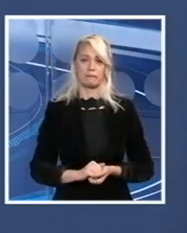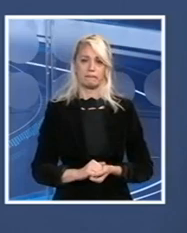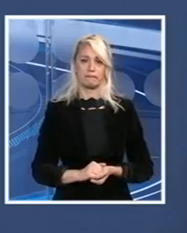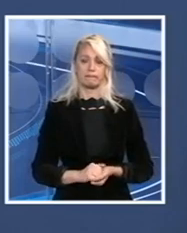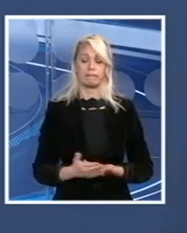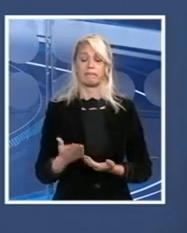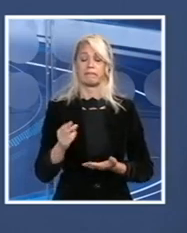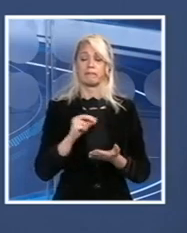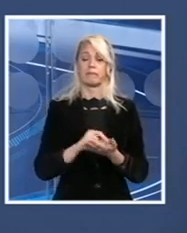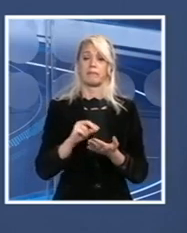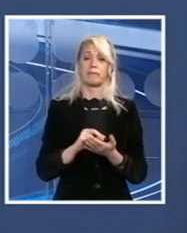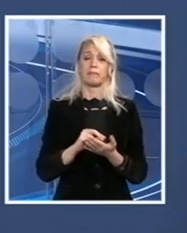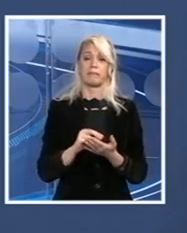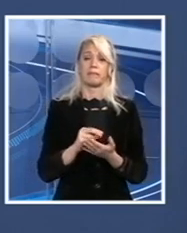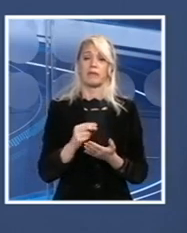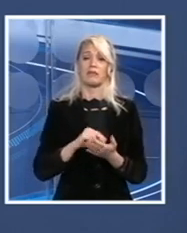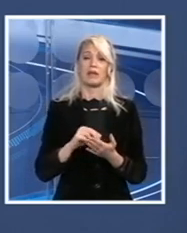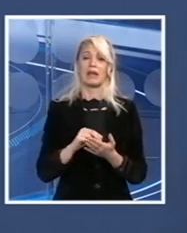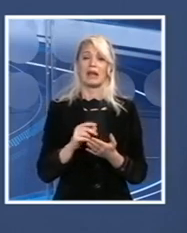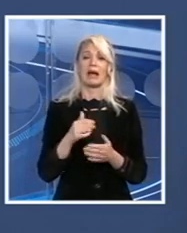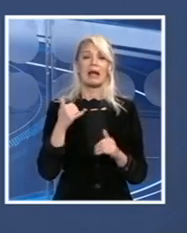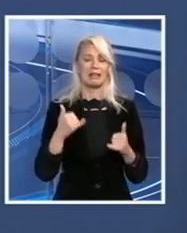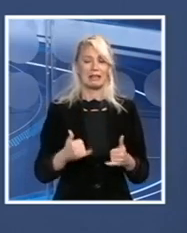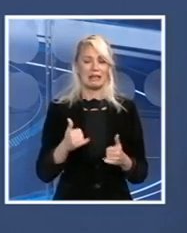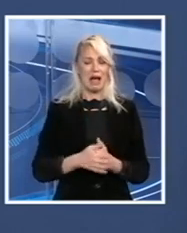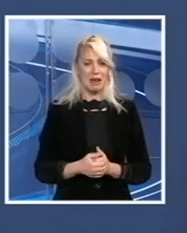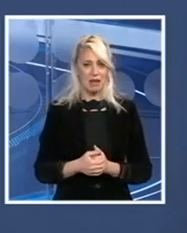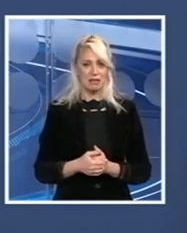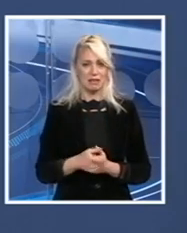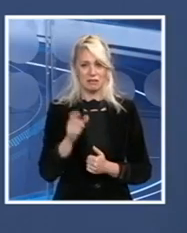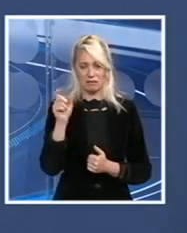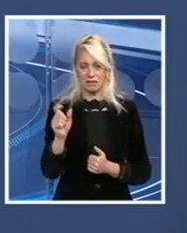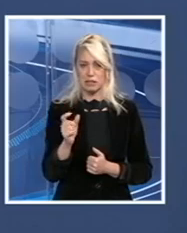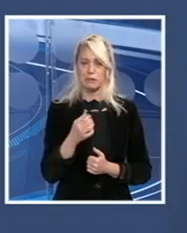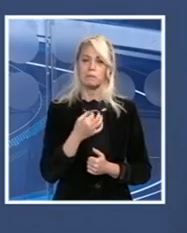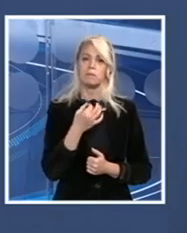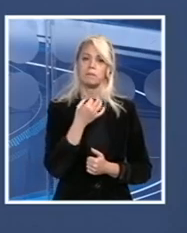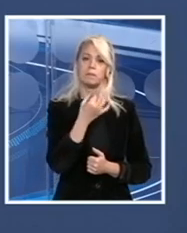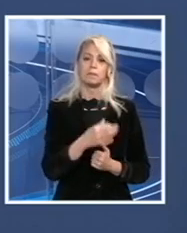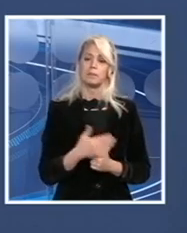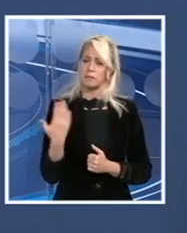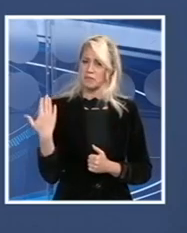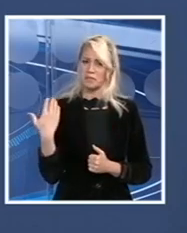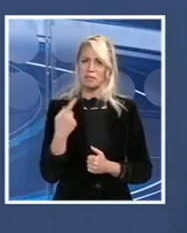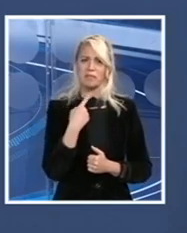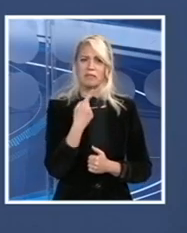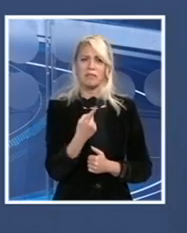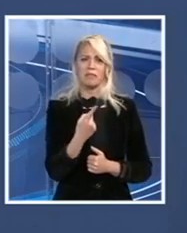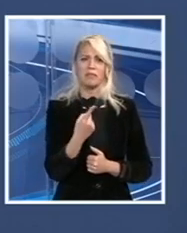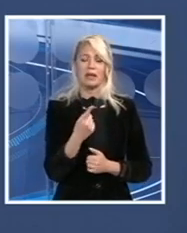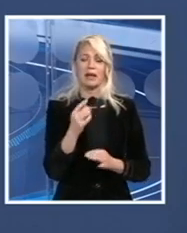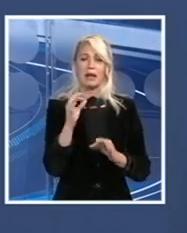Hvala. List Danas, izvolite. Dobar dan, Milica Radenković, dnevni list Danas. Rekli ste malo pre da je procenat pao